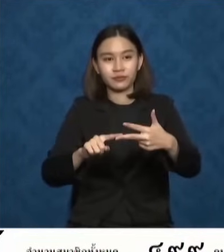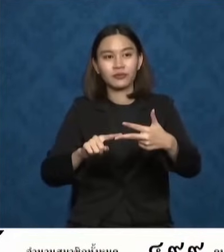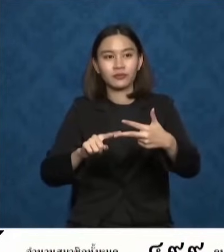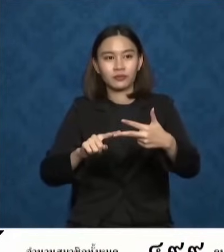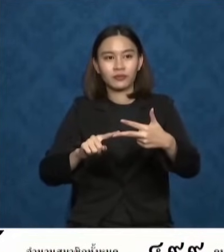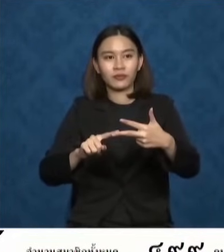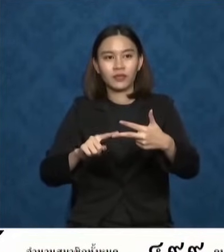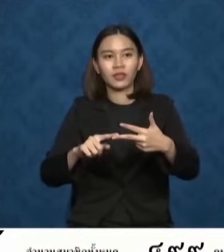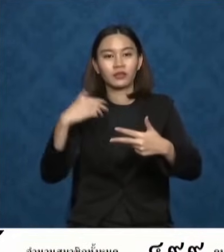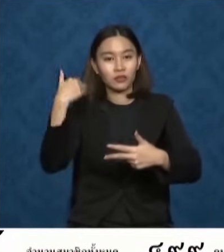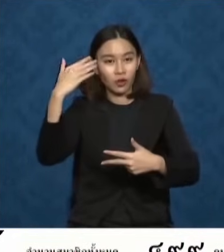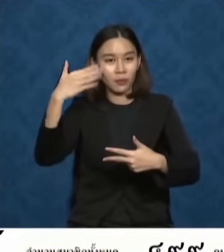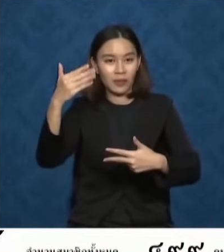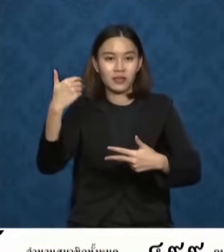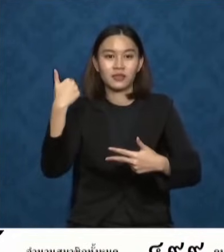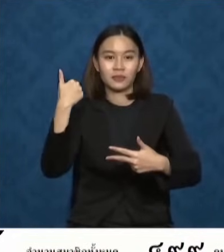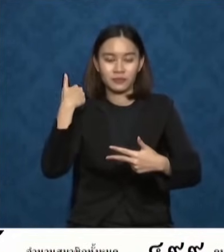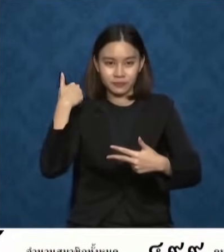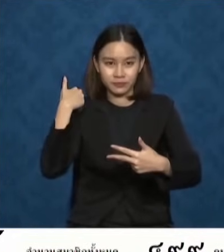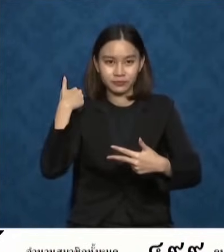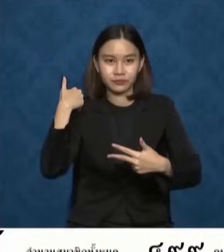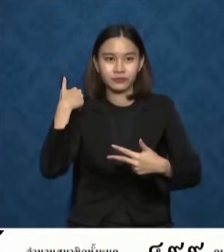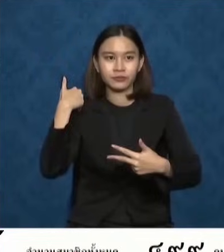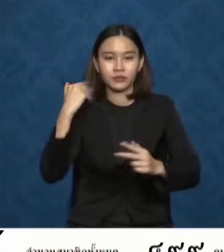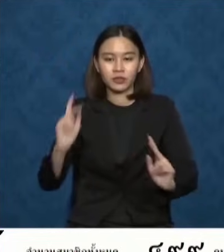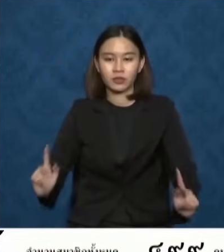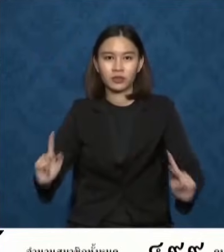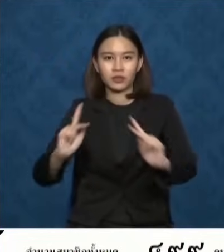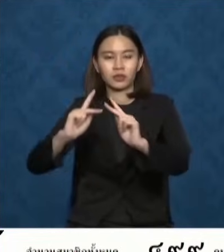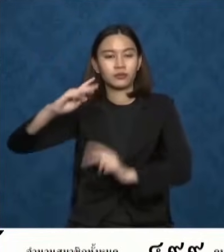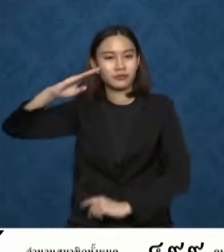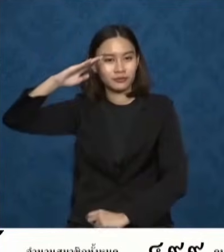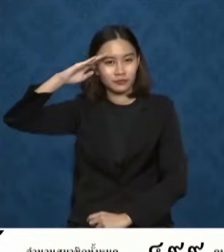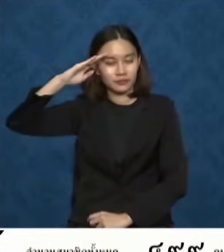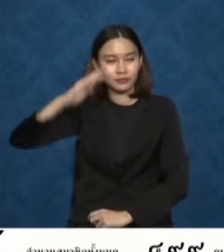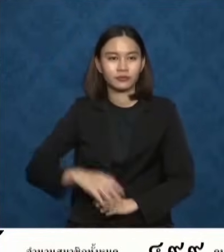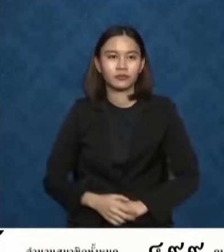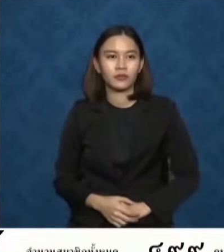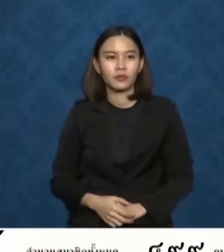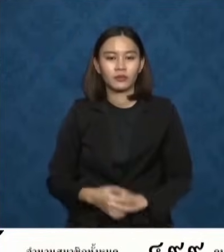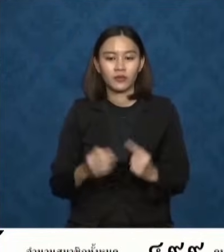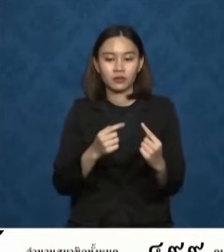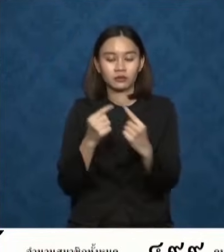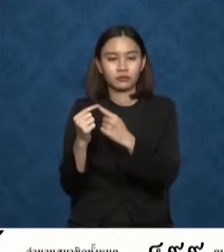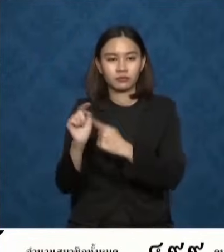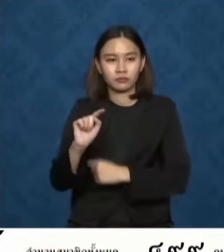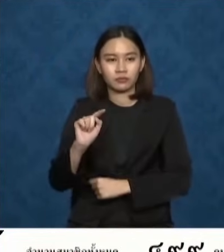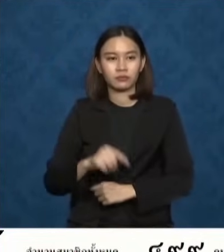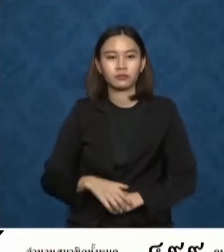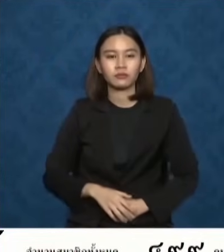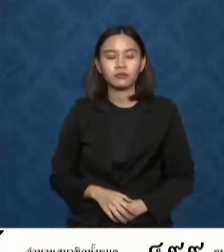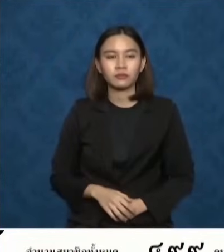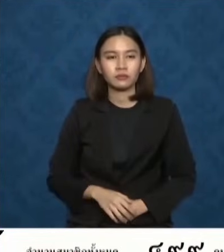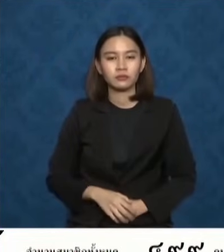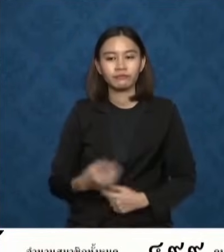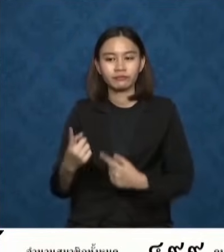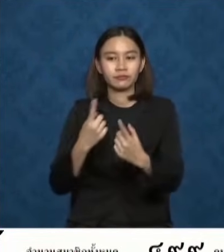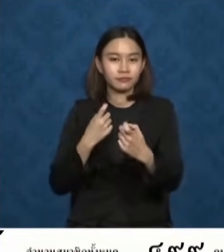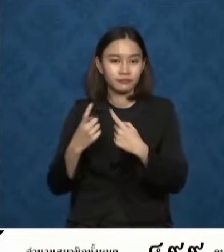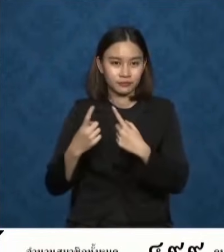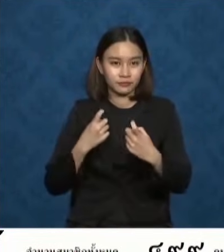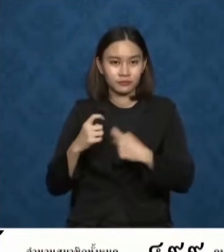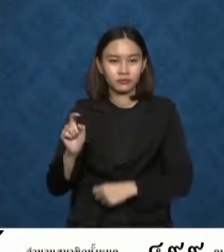จะเกิดขึ้นต่อไปนี้ในกระทรวงกลาโหมครับต่อไปอีกเป็นเรื่องหนึ่งต่อไปครับก็ที่ท่านถามกันมาม